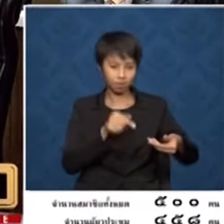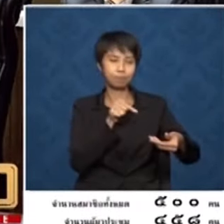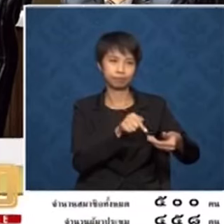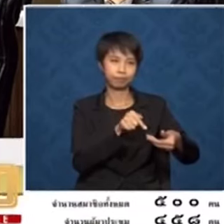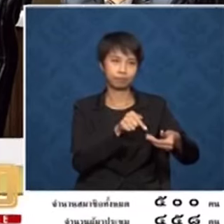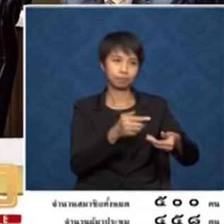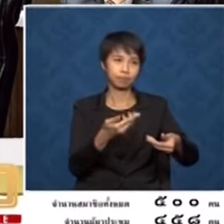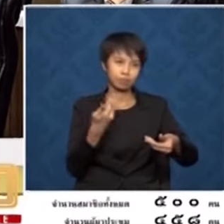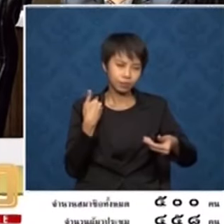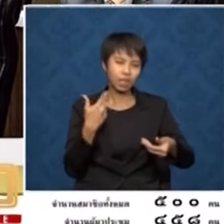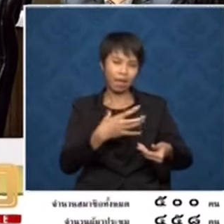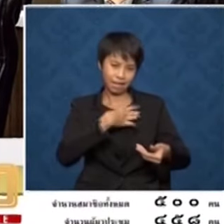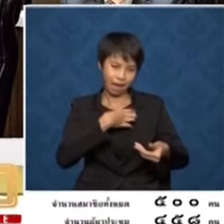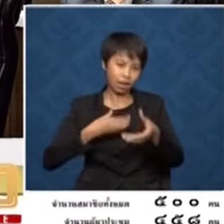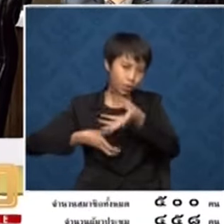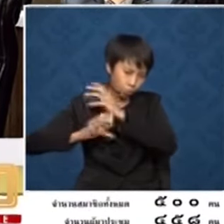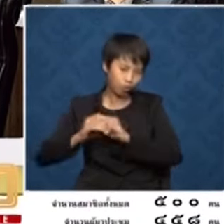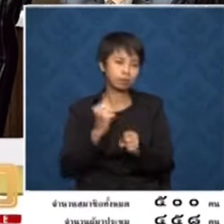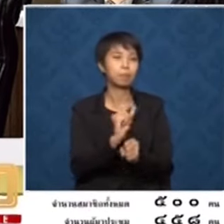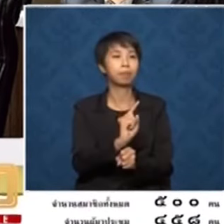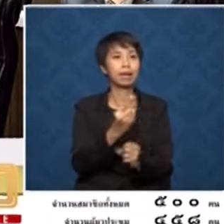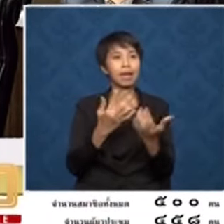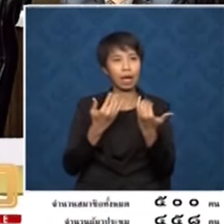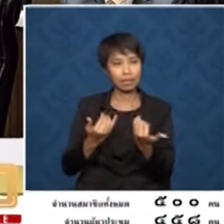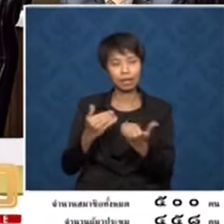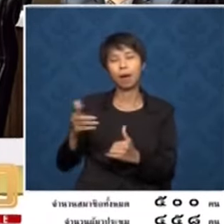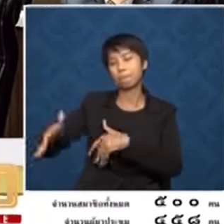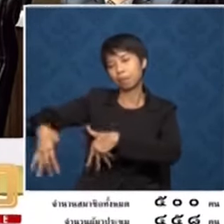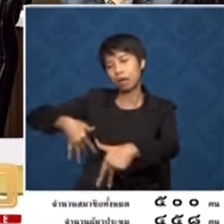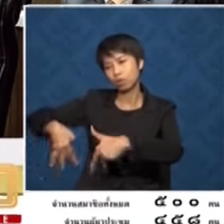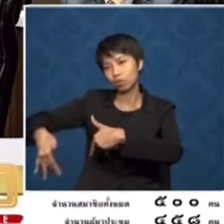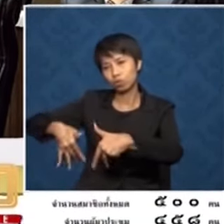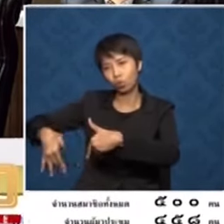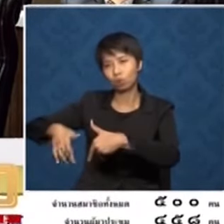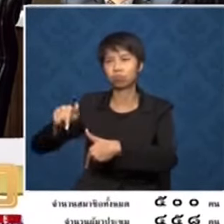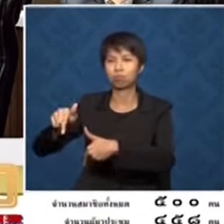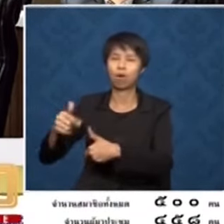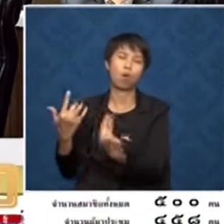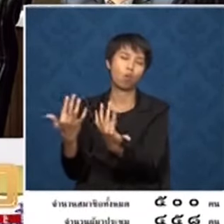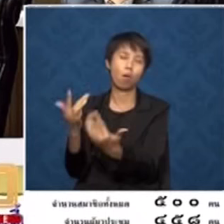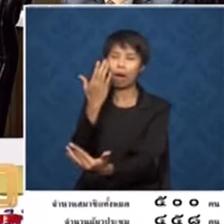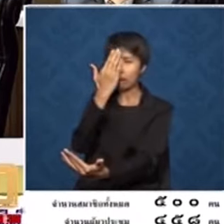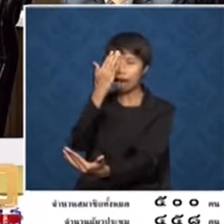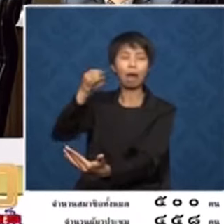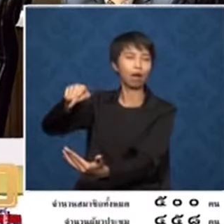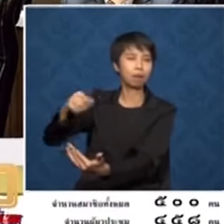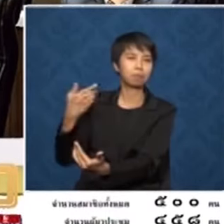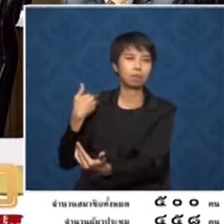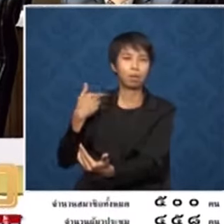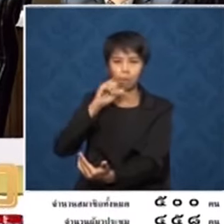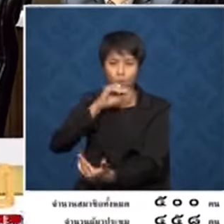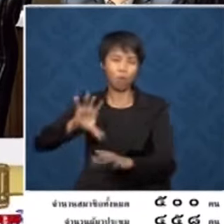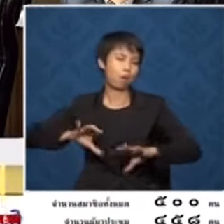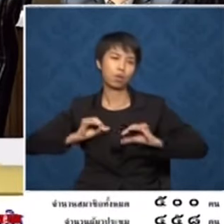ยังไงต่อพอขานชื่อเสร็จสัพนับครบด้วย 258ครบองค์ประชุมองค์ประชุมคือไม่ต่ำกว่า 250แต่แล้วแต่